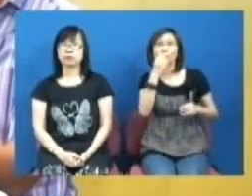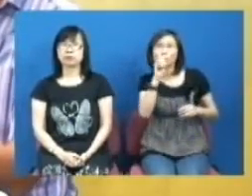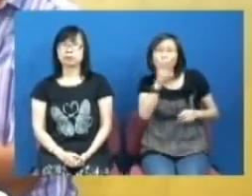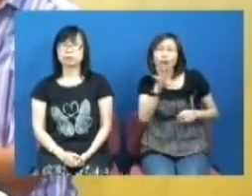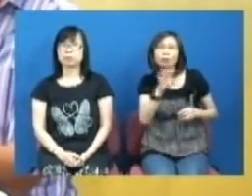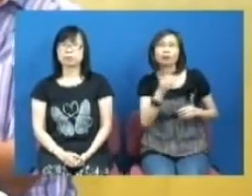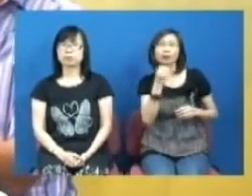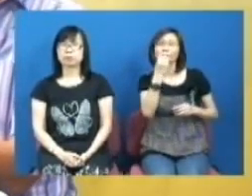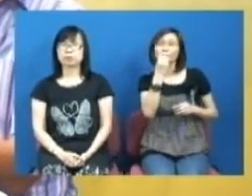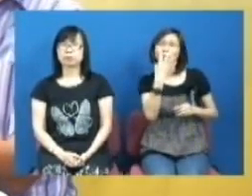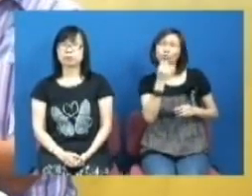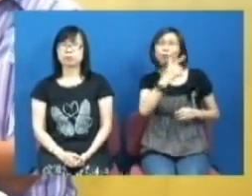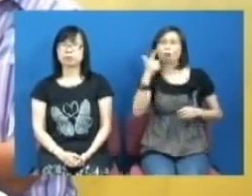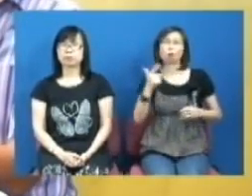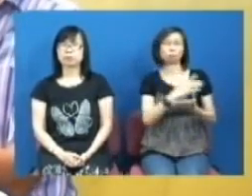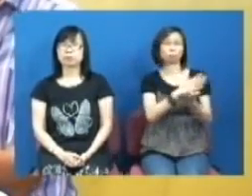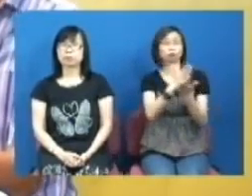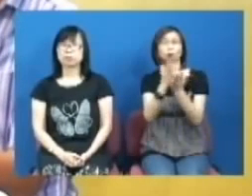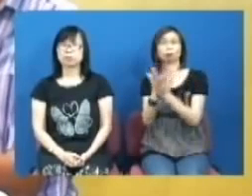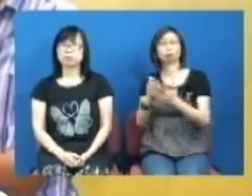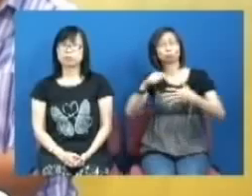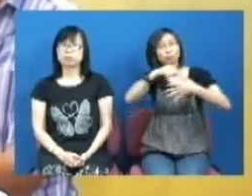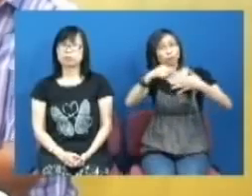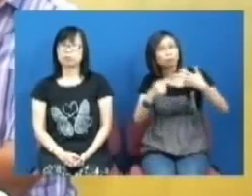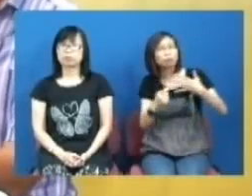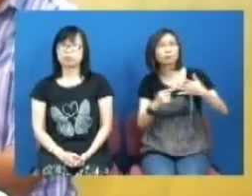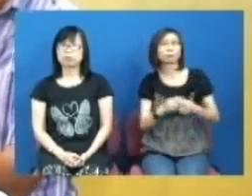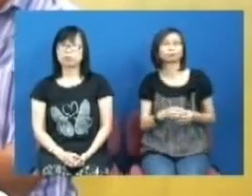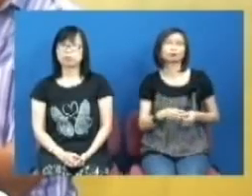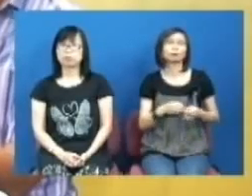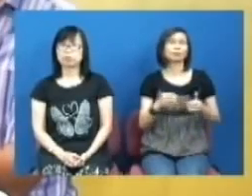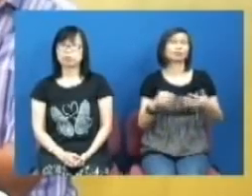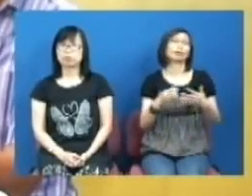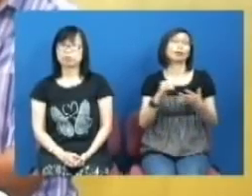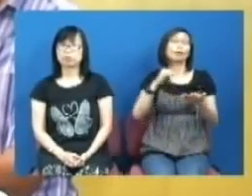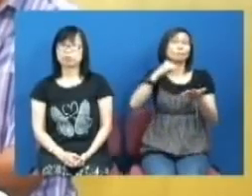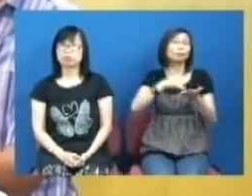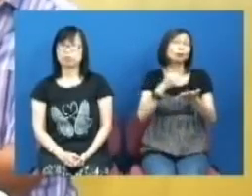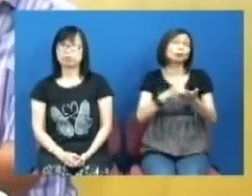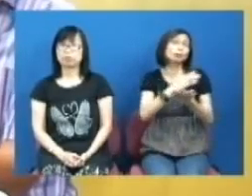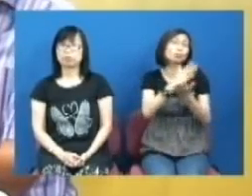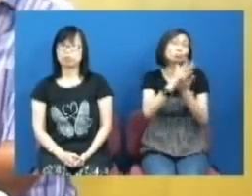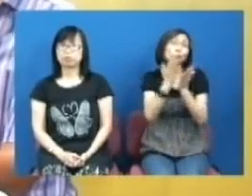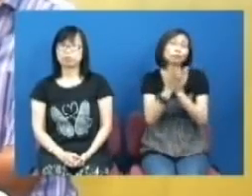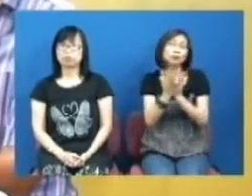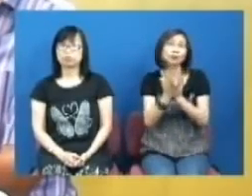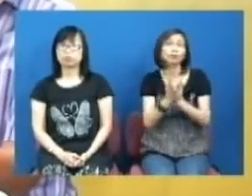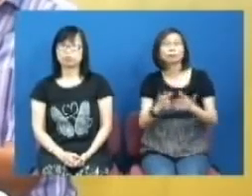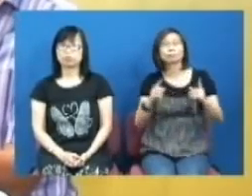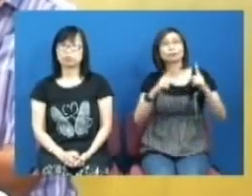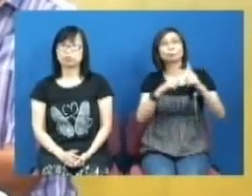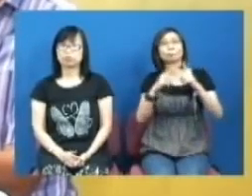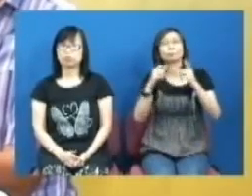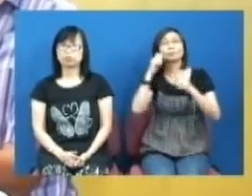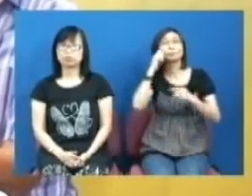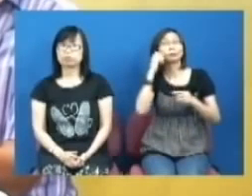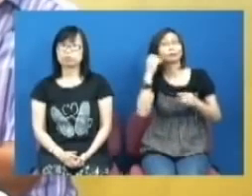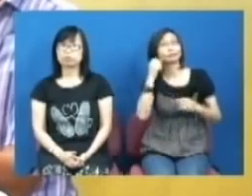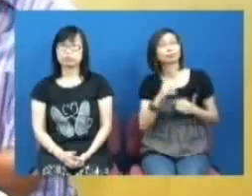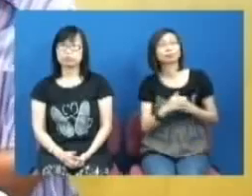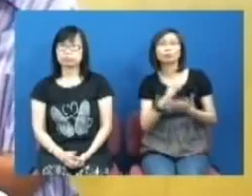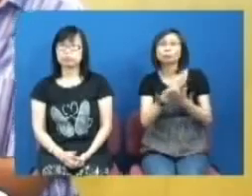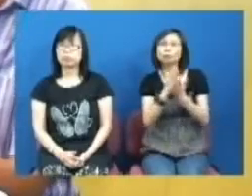退，政治又倒退，而家甚至係社會民生福利都倒退。但係問題就係話，你作為一個政黨去審視自己